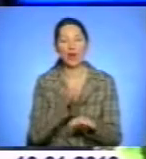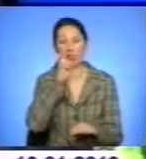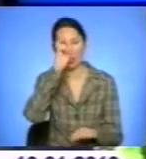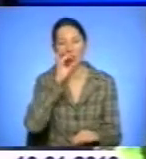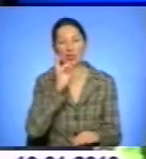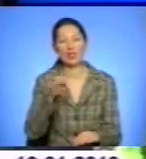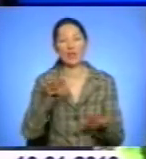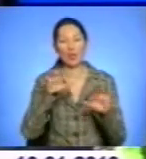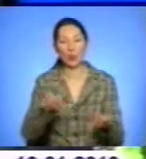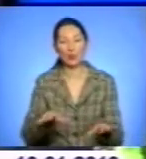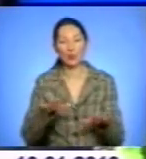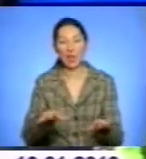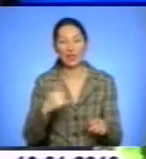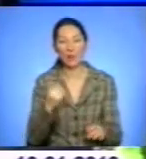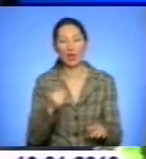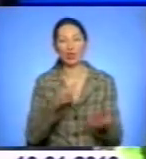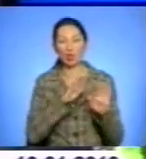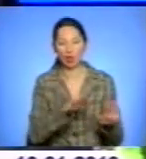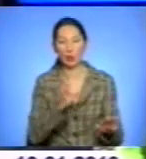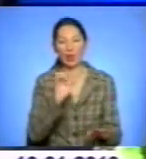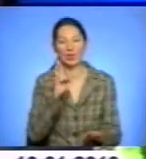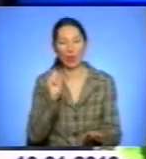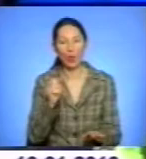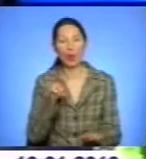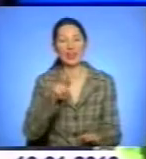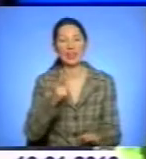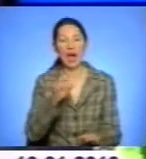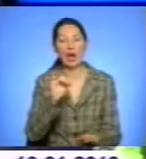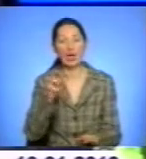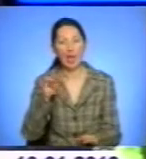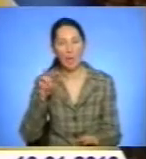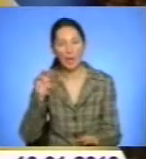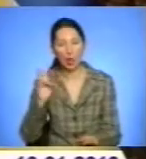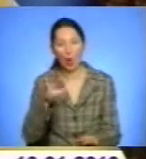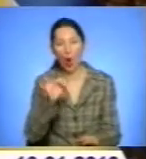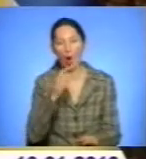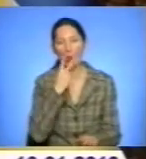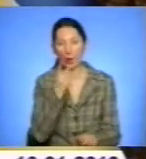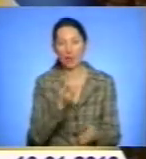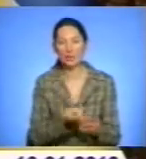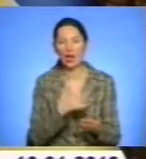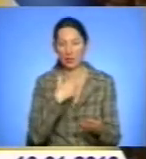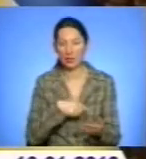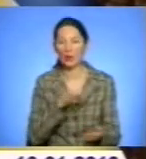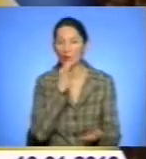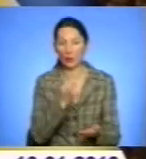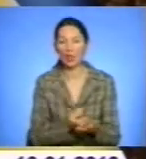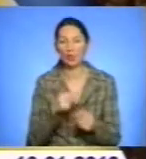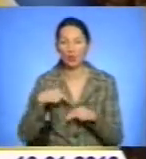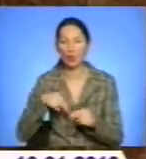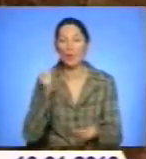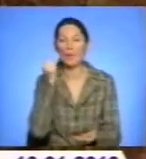голови СБУ Олександр Якименко показав себе відповідальним фахівцем. Призначити Якименка Олександра Григорійовича